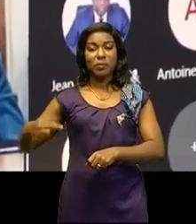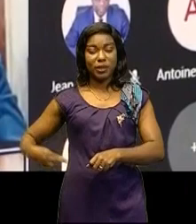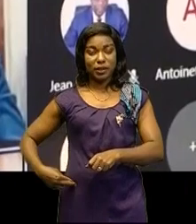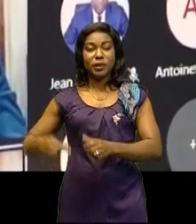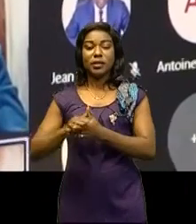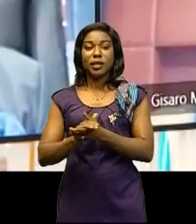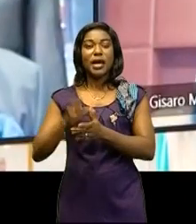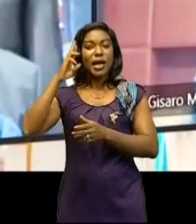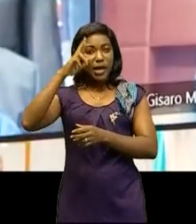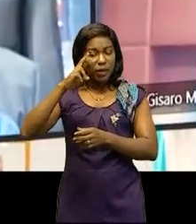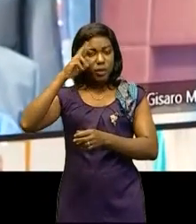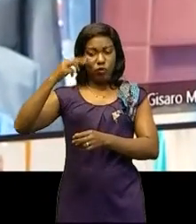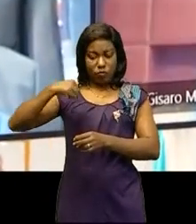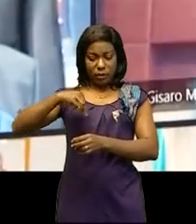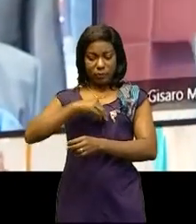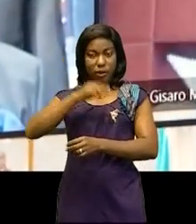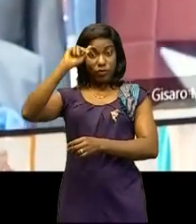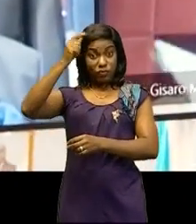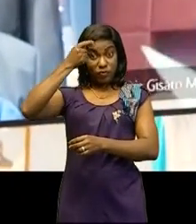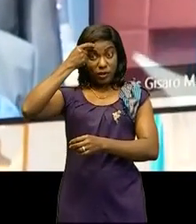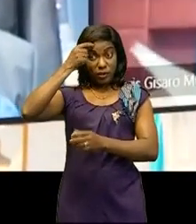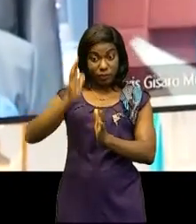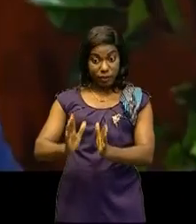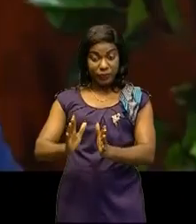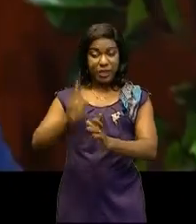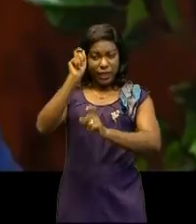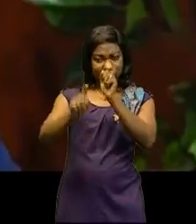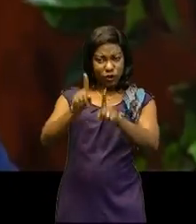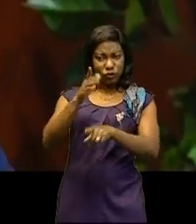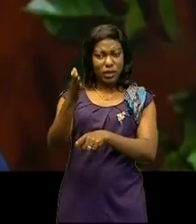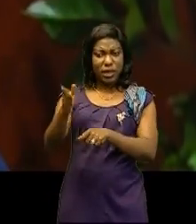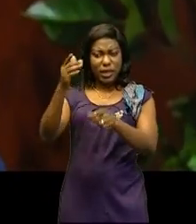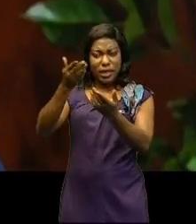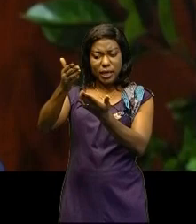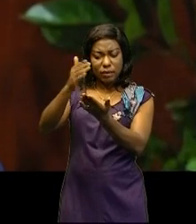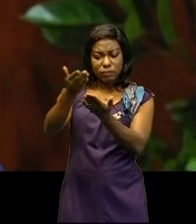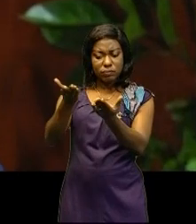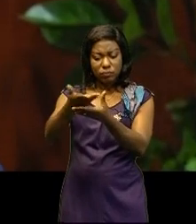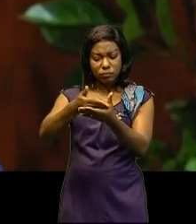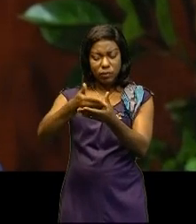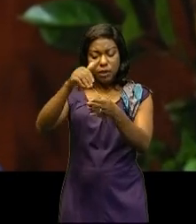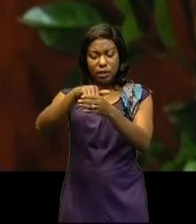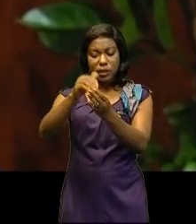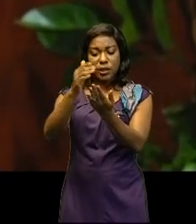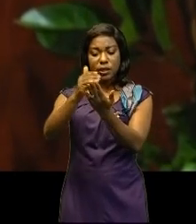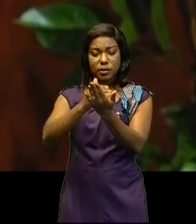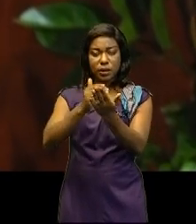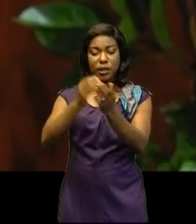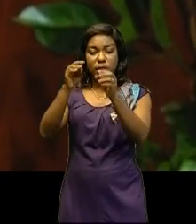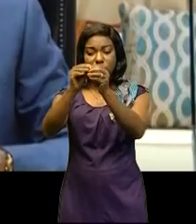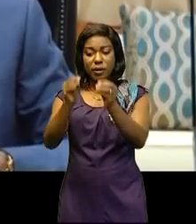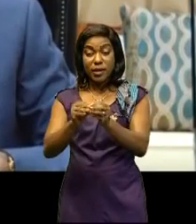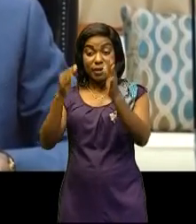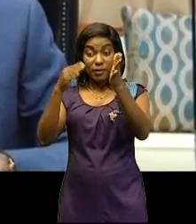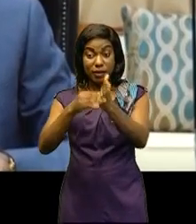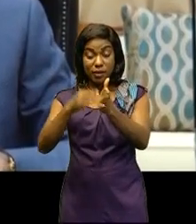a rappelé aux membres du gouvernement que cette question est inscrite dans le programme du gouvernement sous les piliers 9. Portant